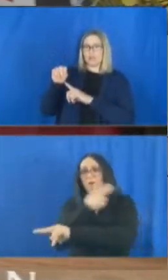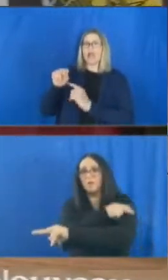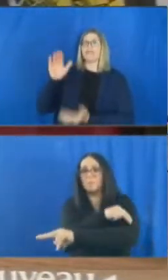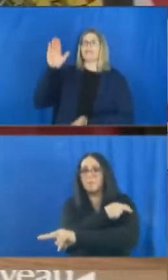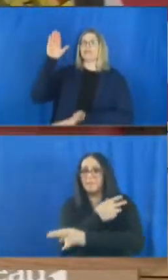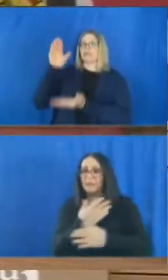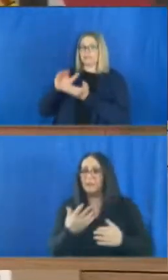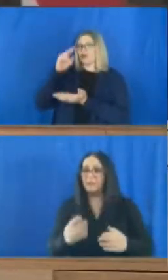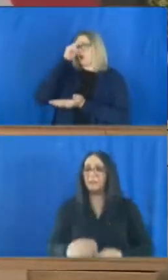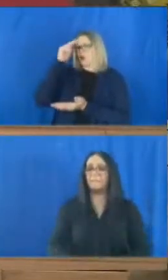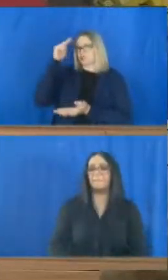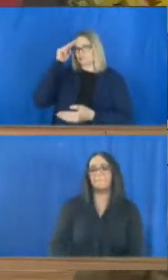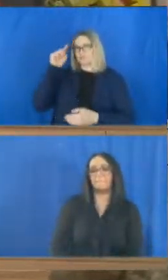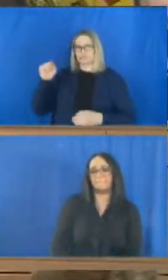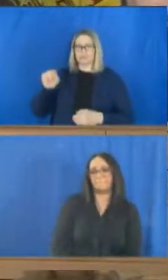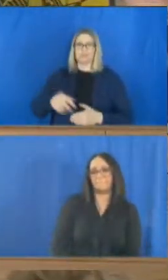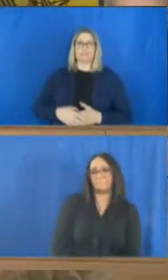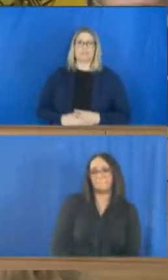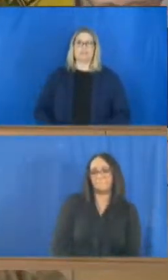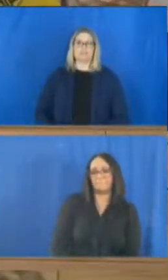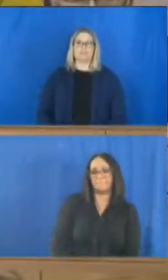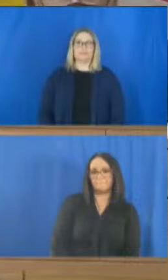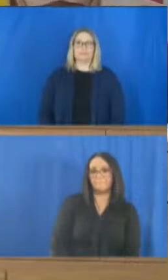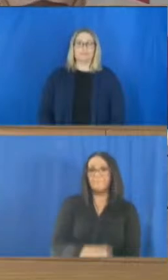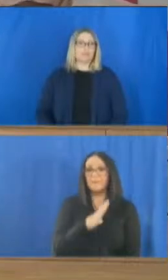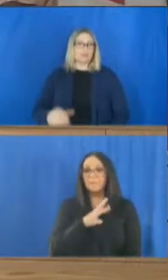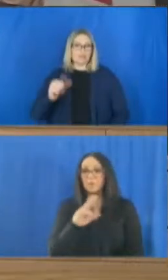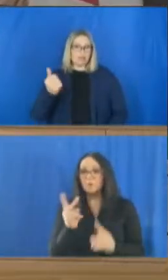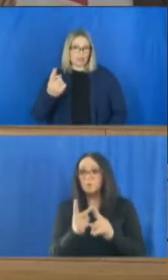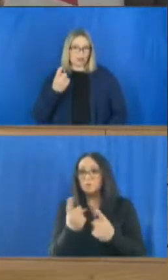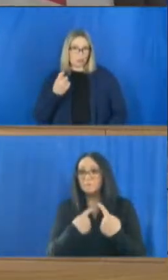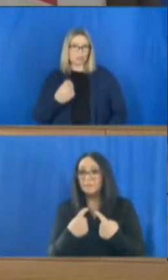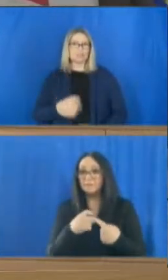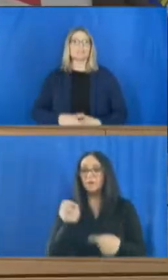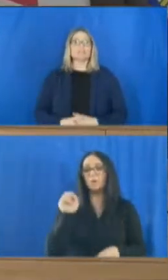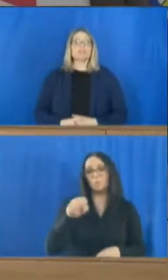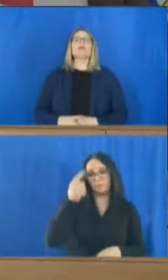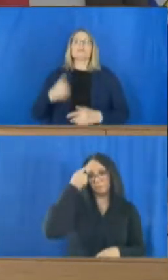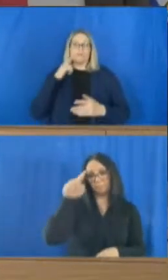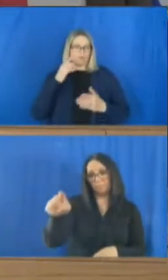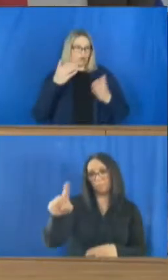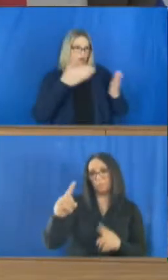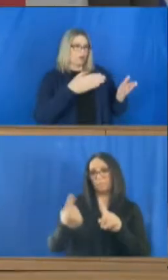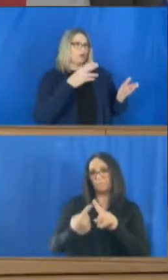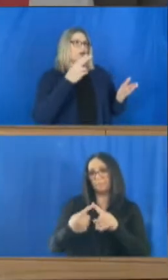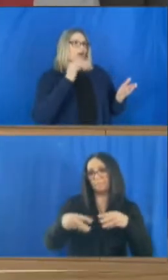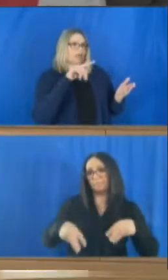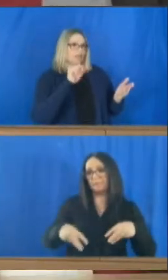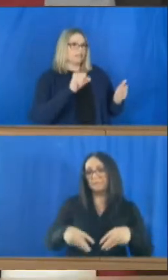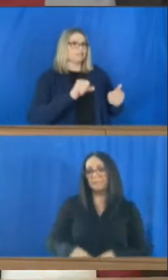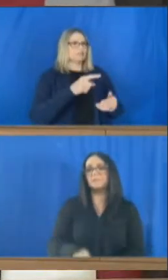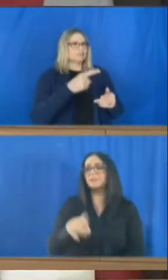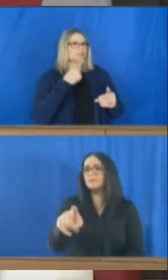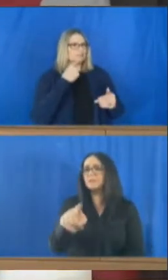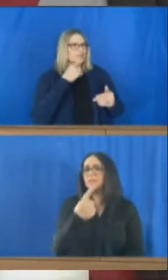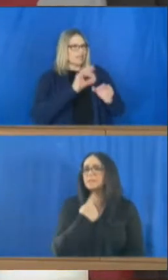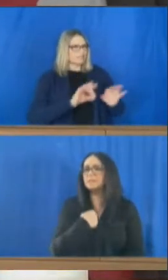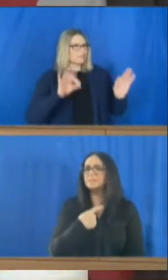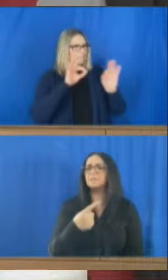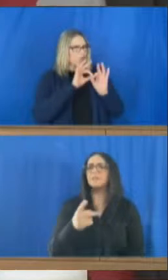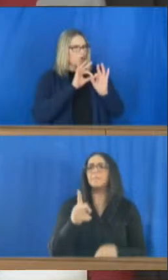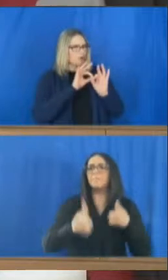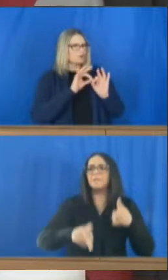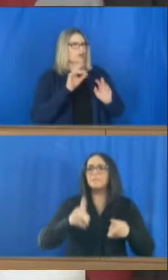faits. J'aimerais savoir si c'était important pour lui d'essayer de mettre des règles